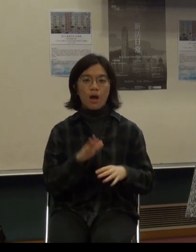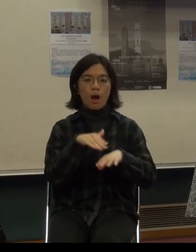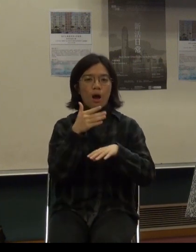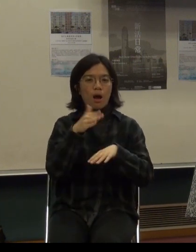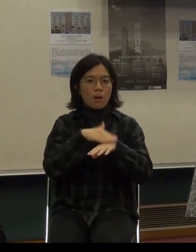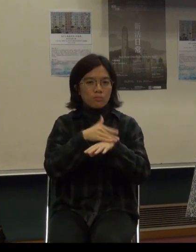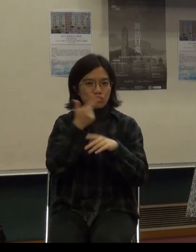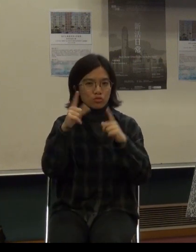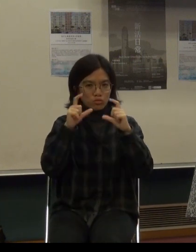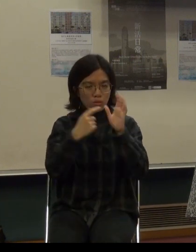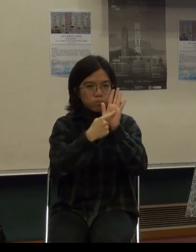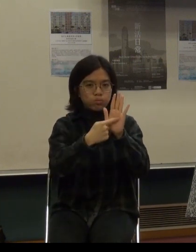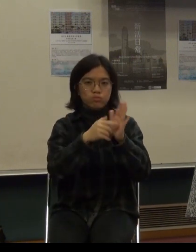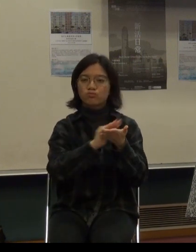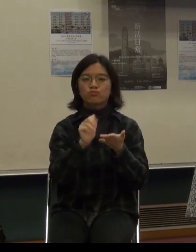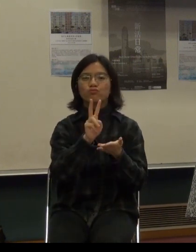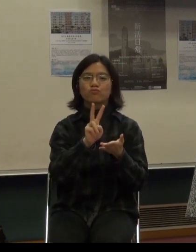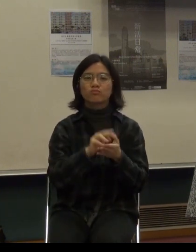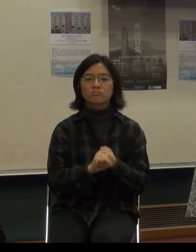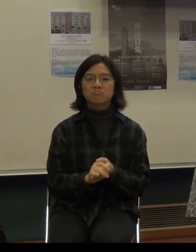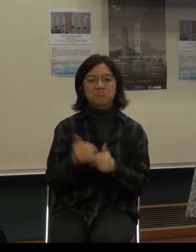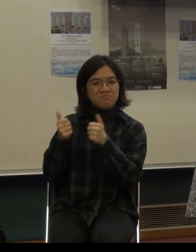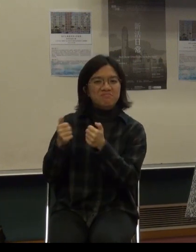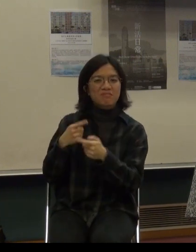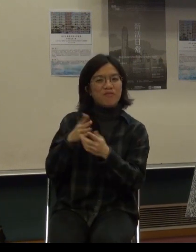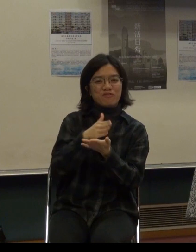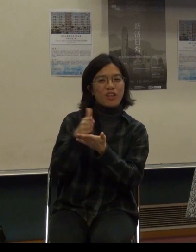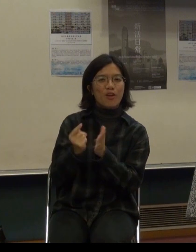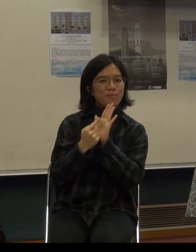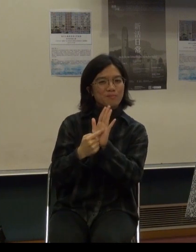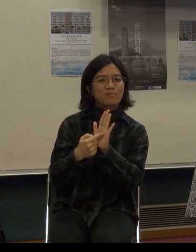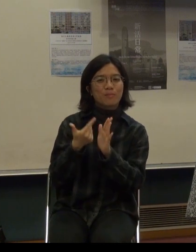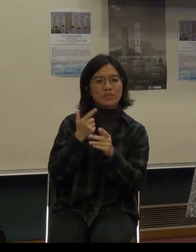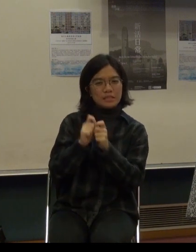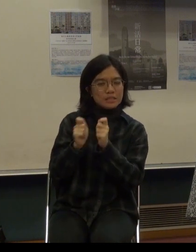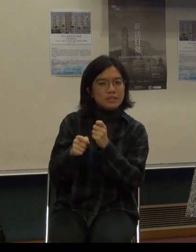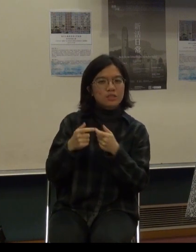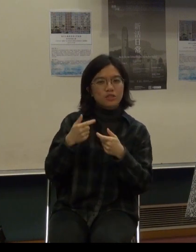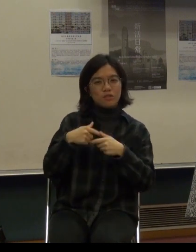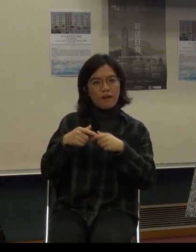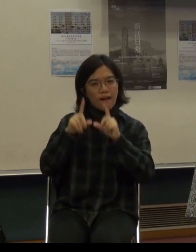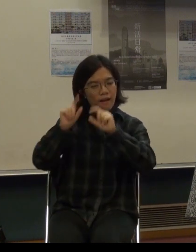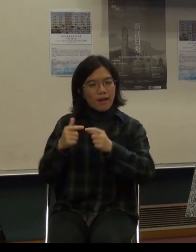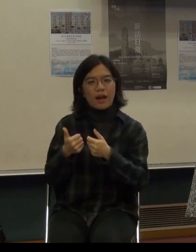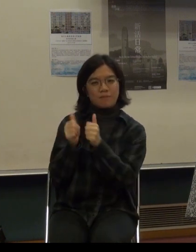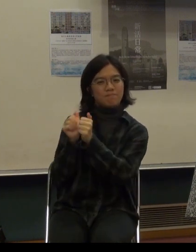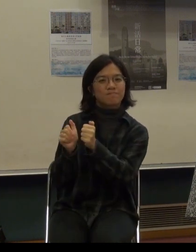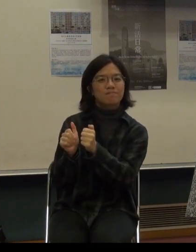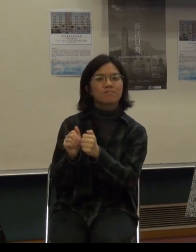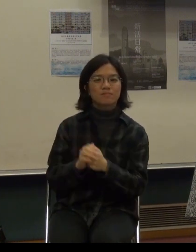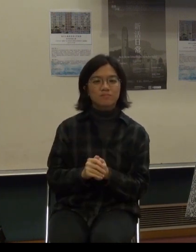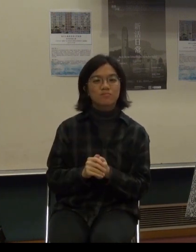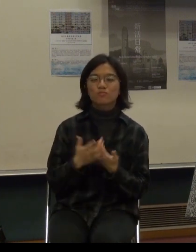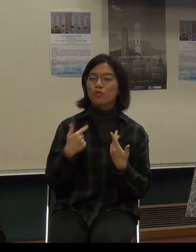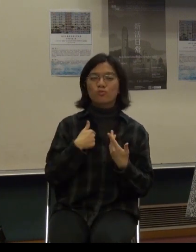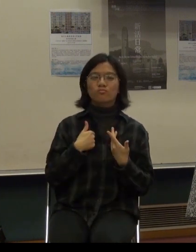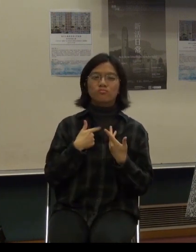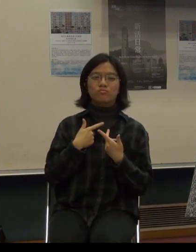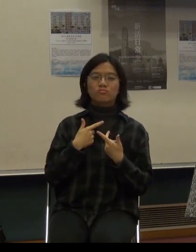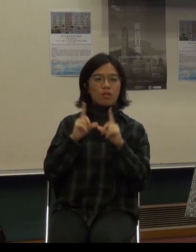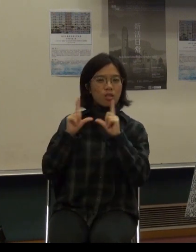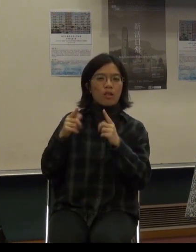都睇到，好多謝卡文好慷慨咁樣 share 咗好多呢啲資料。 咁我大概兩個 sharing， 咁我